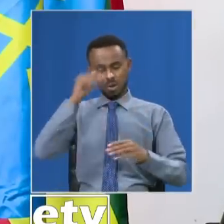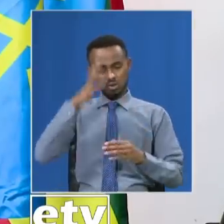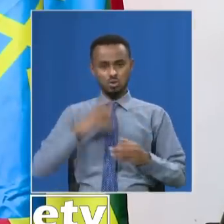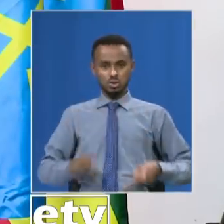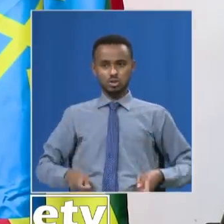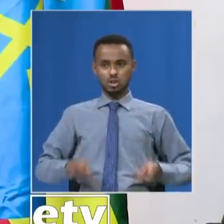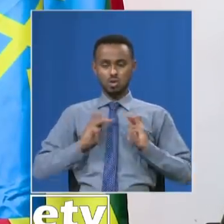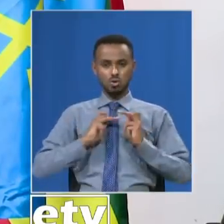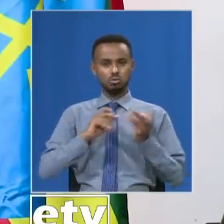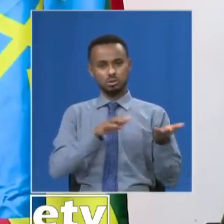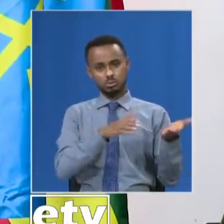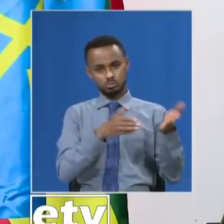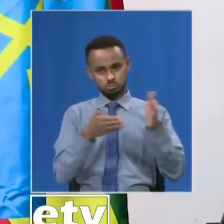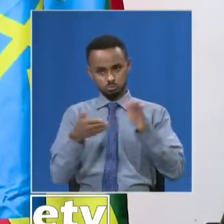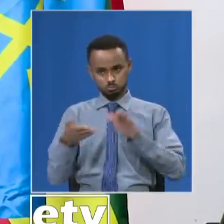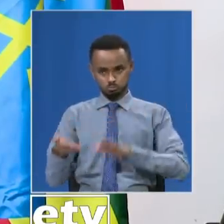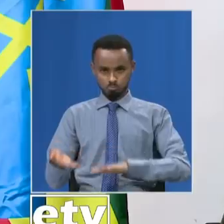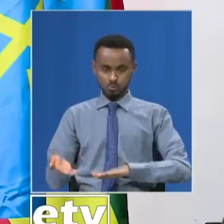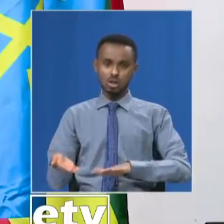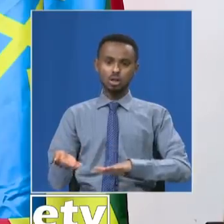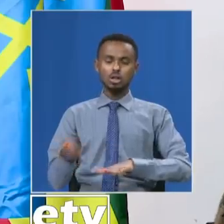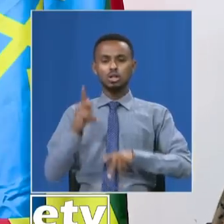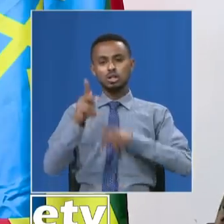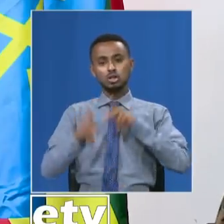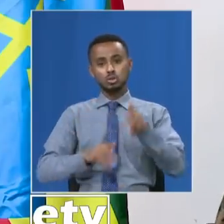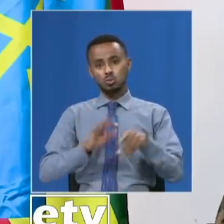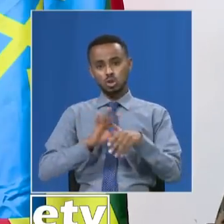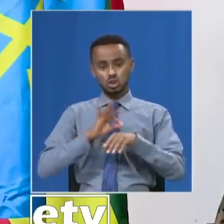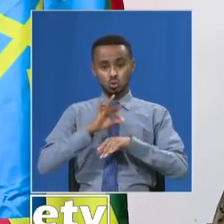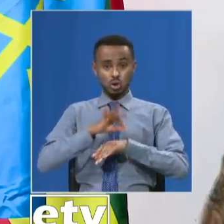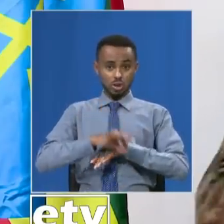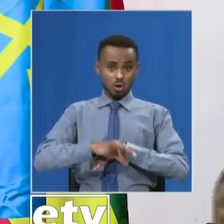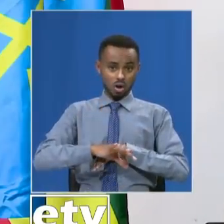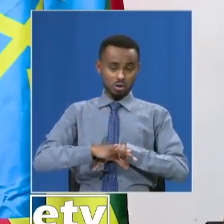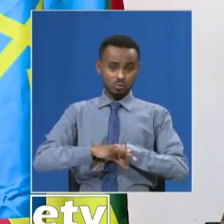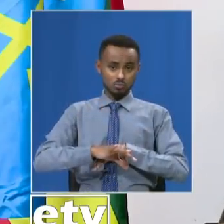ህይወት አልፏል። ህዝቦች ቆስለዋል።